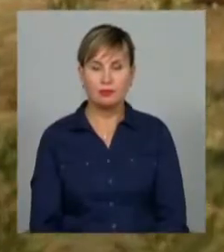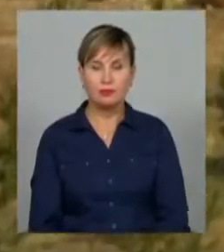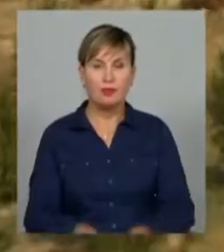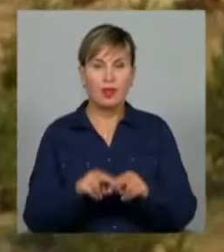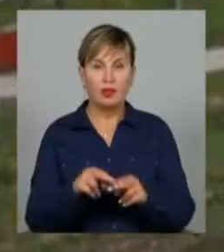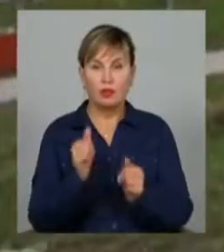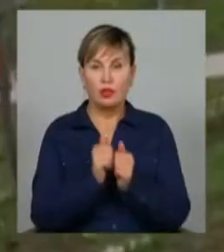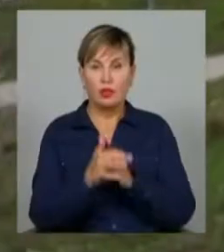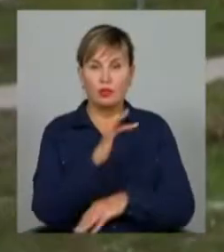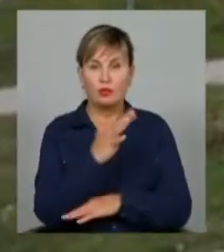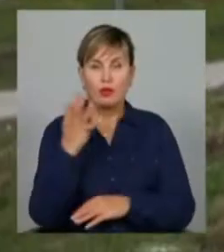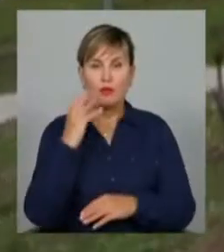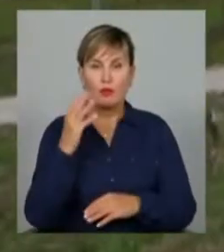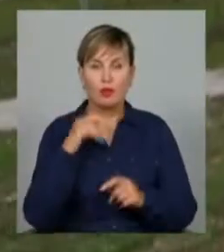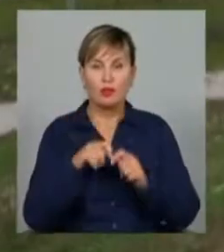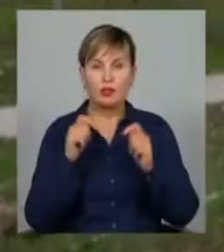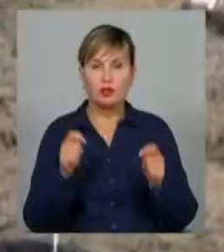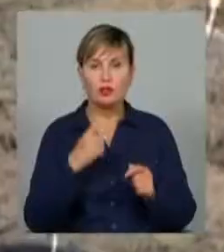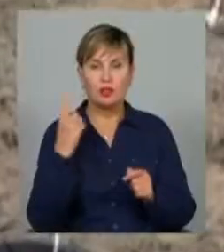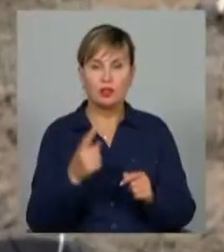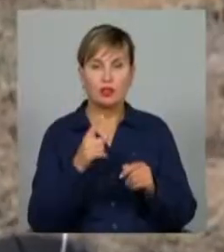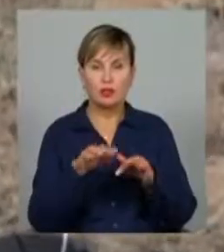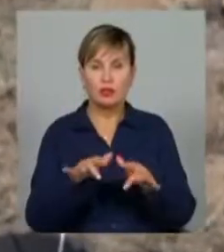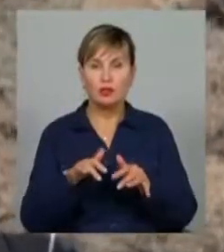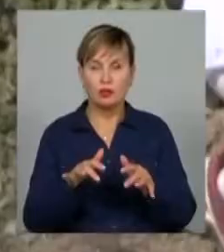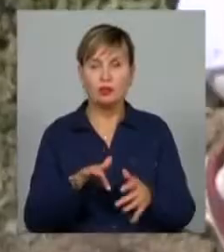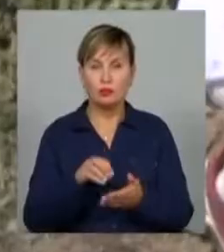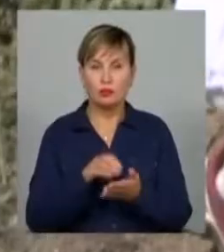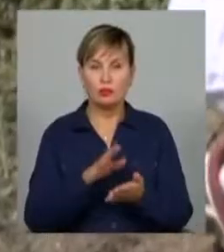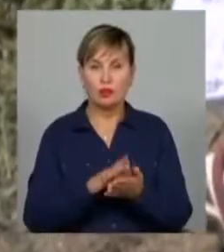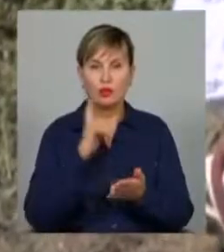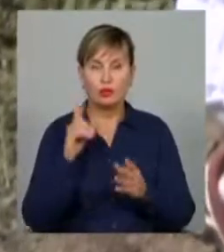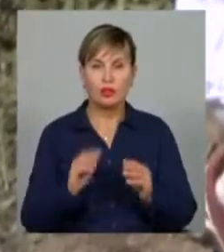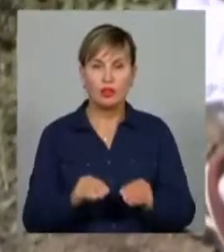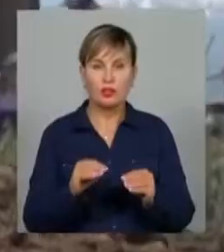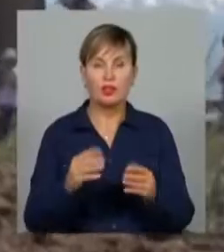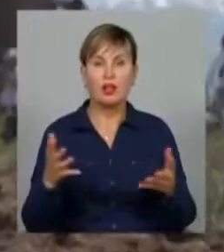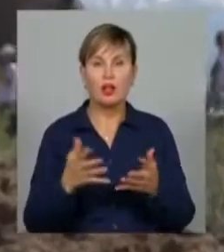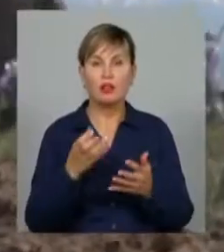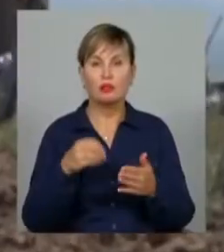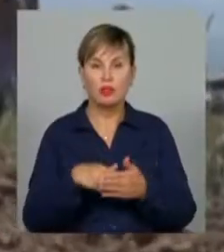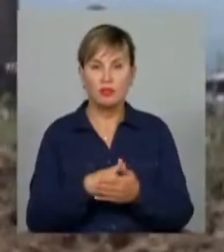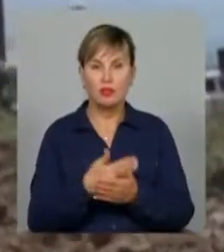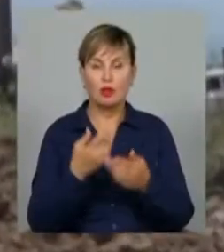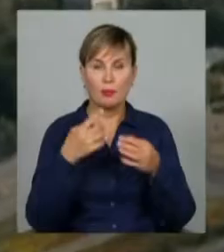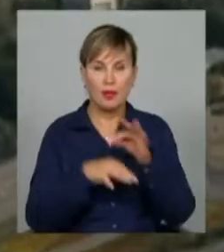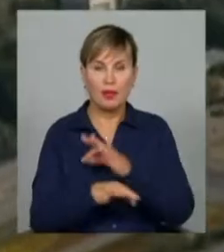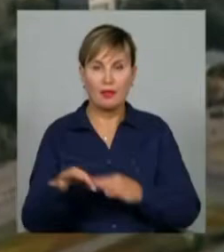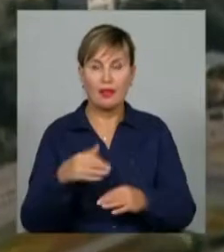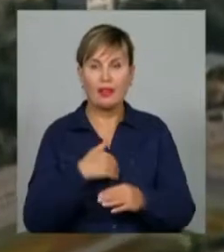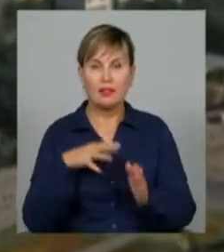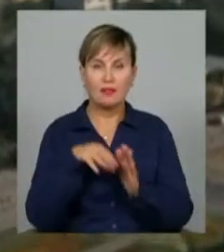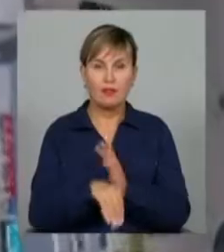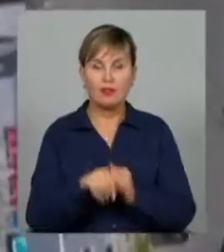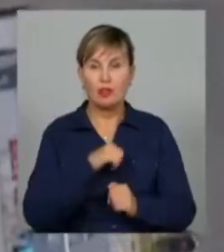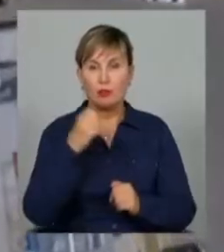Паспорт каждому дереву. В Алматы создадут единую базу электронного учета зеленых насаждений. Какие еще инновационные проекты намерены внедрить в